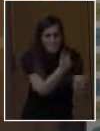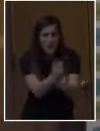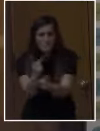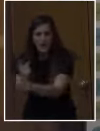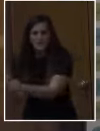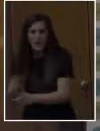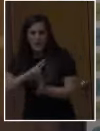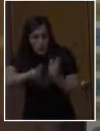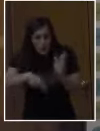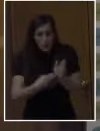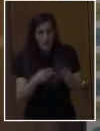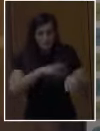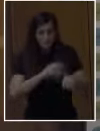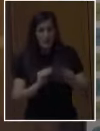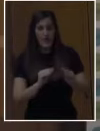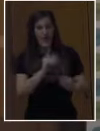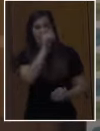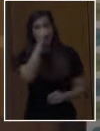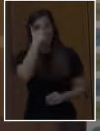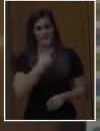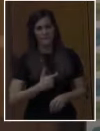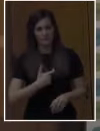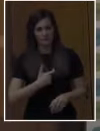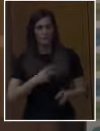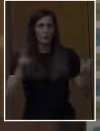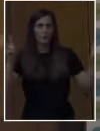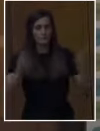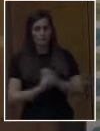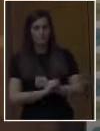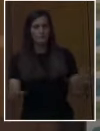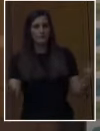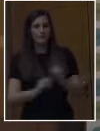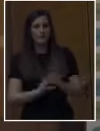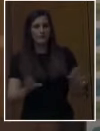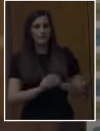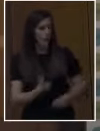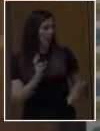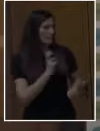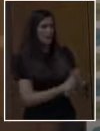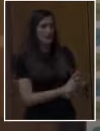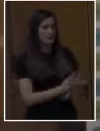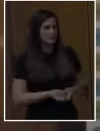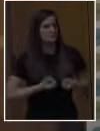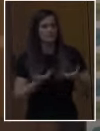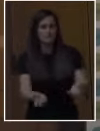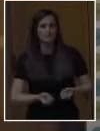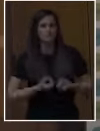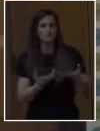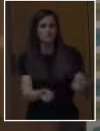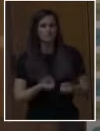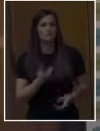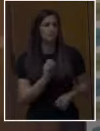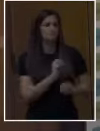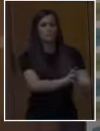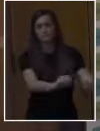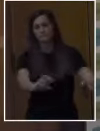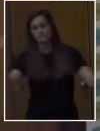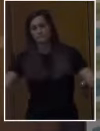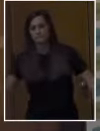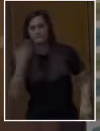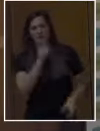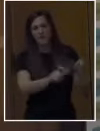του εκπαιδευτικού σήμερα δεν είναι ένα πληροφοριακό σύστημα που αποθηκεύει πληροφορίες και μπορεί να τις αναπαράγει στο μαθητή.